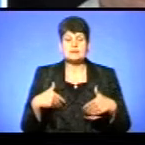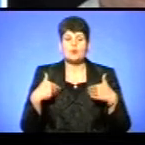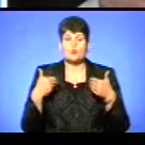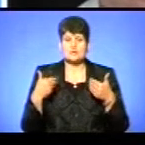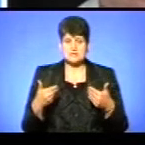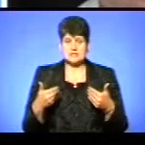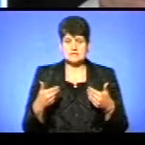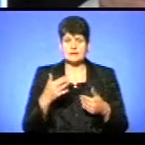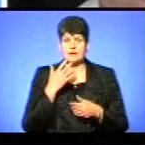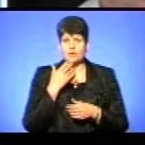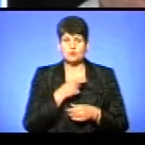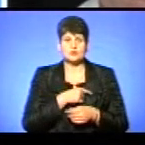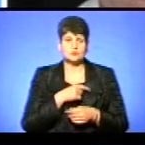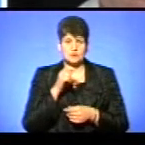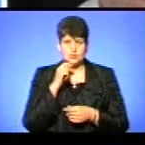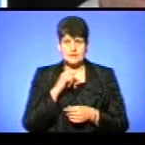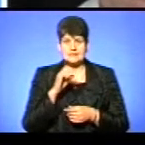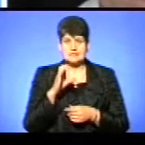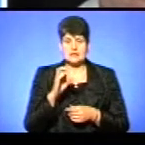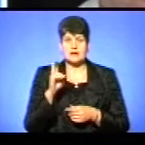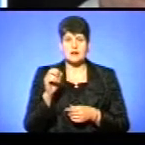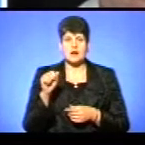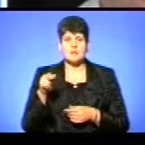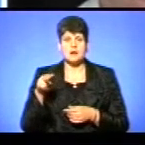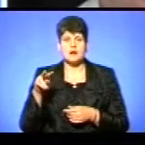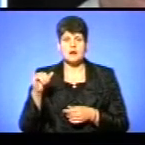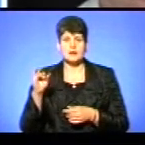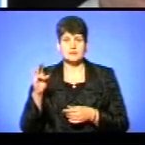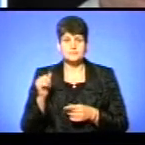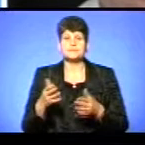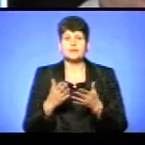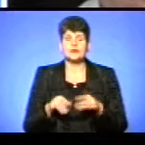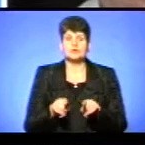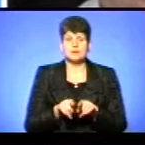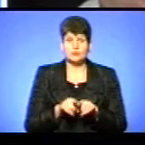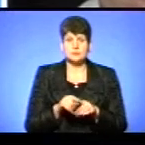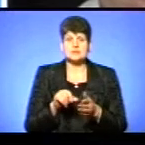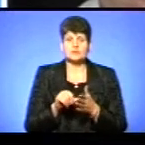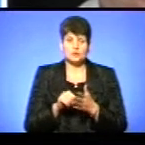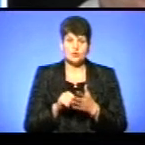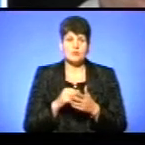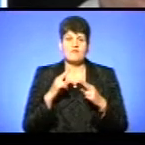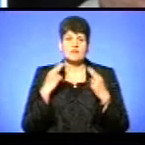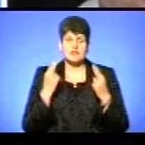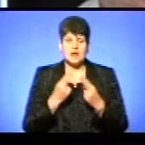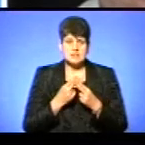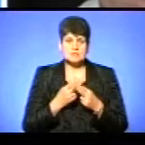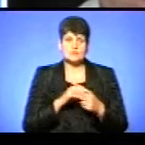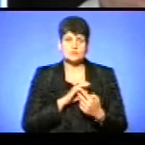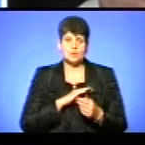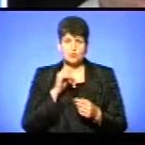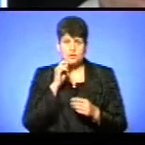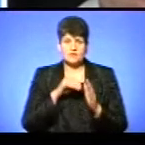пропозицією народного депутата України Сергія Капліна, який є одночасно і представником Федерації профспілок України у Верховній Раді,